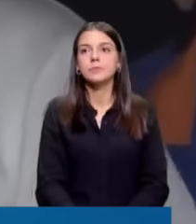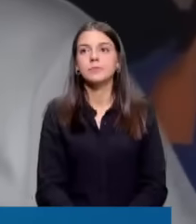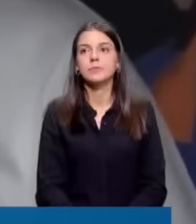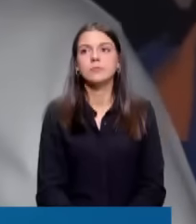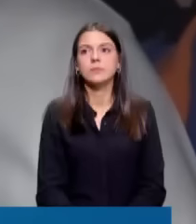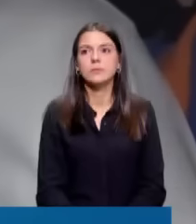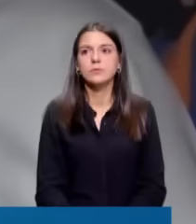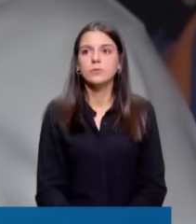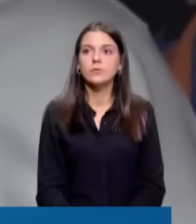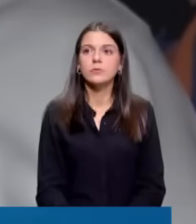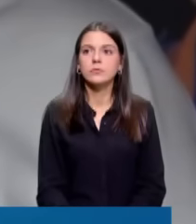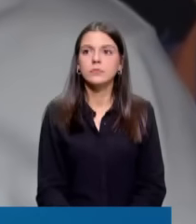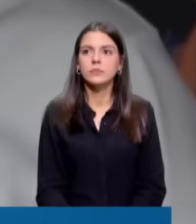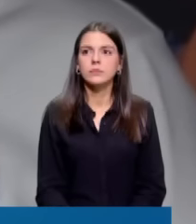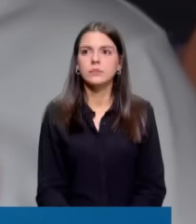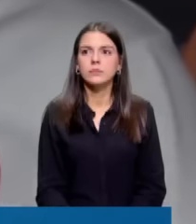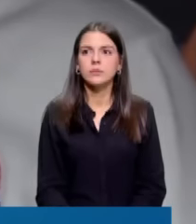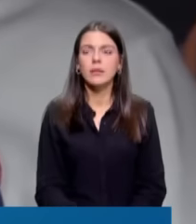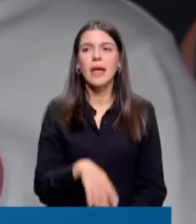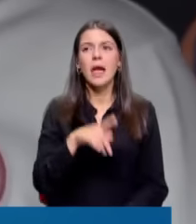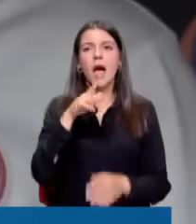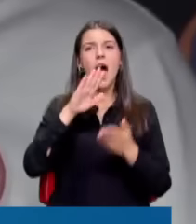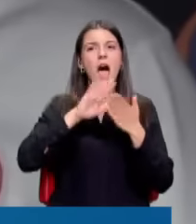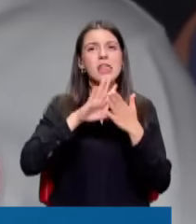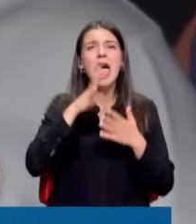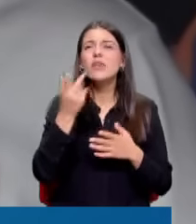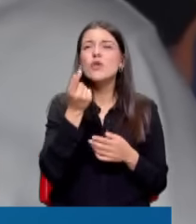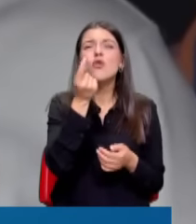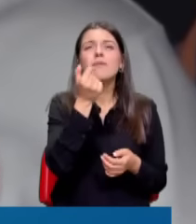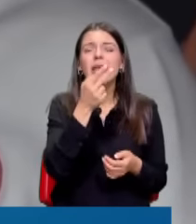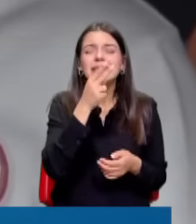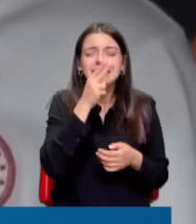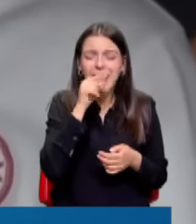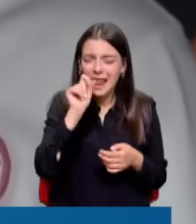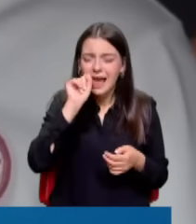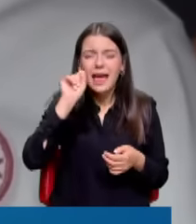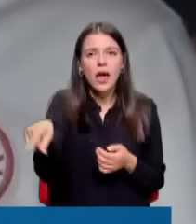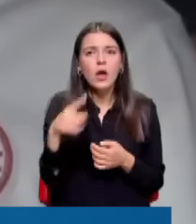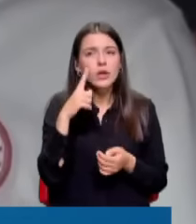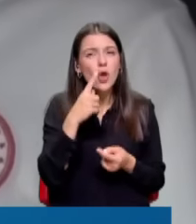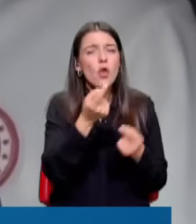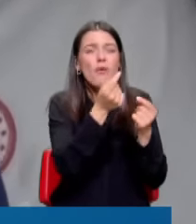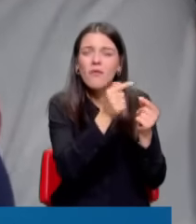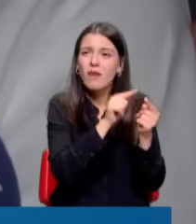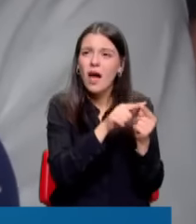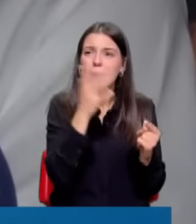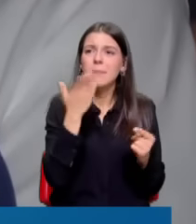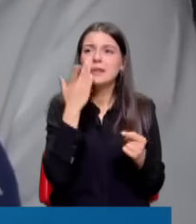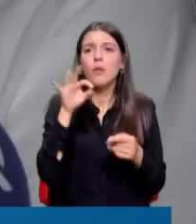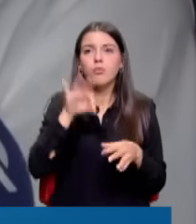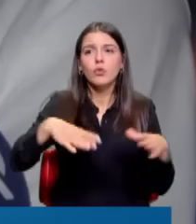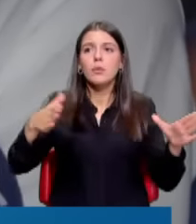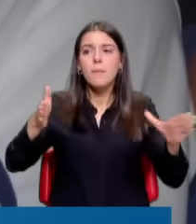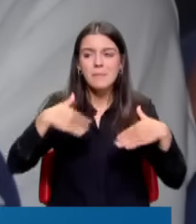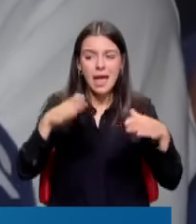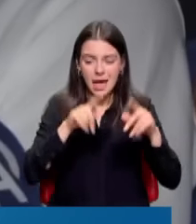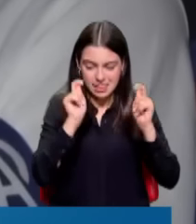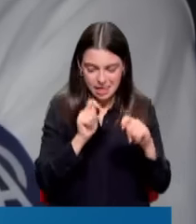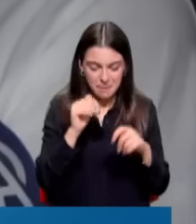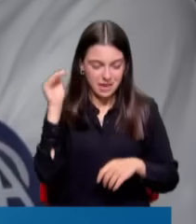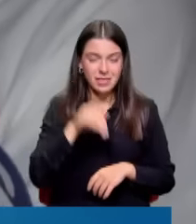Bu coğrafyada gezen arkadaşlarımız en ufağından, yani sigara izi marifinden tutun da efendim işte bugün mangal yakmayla